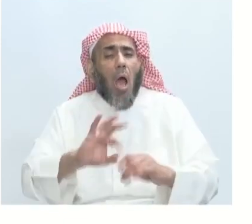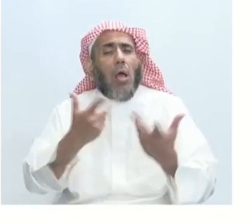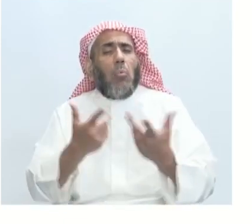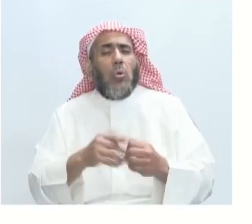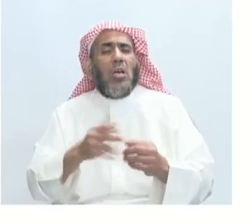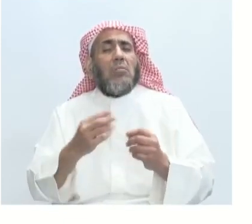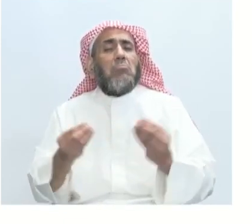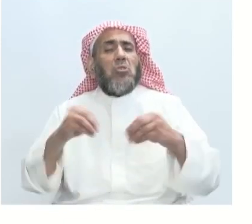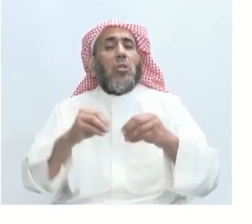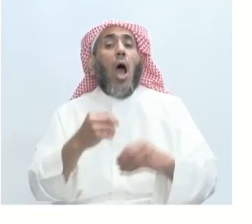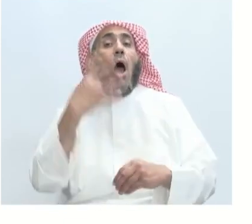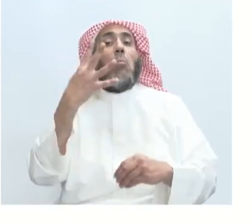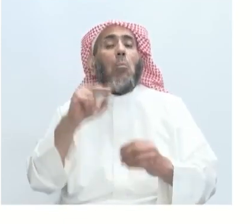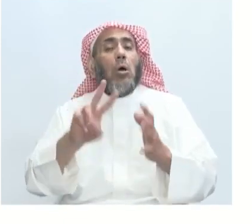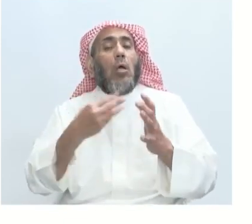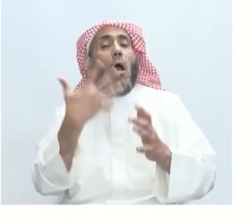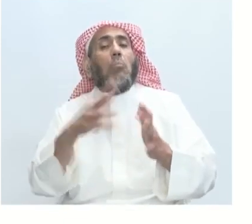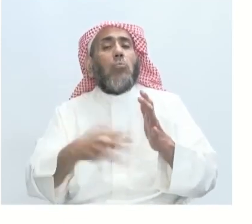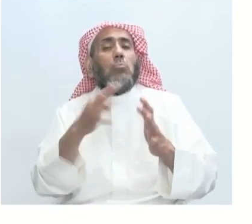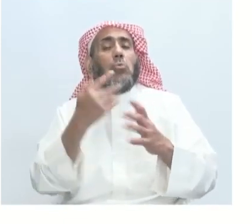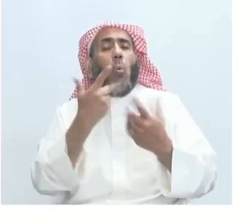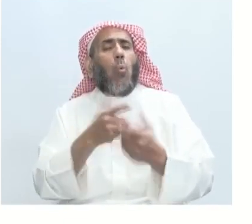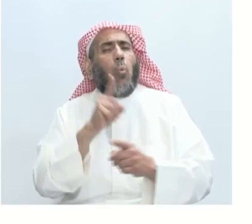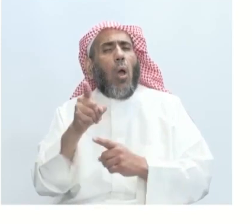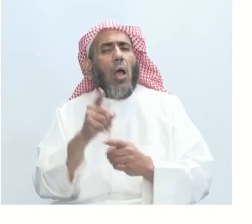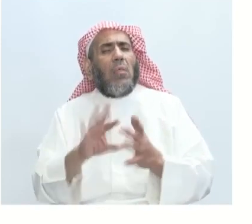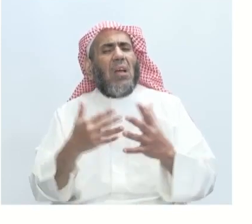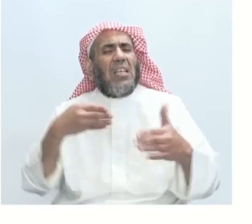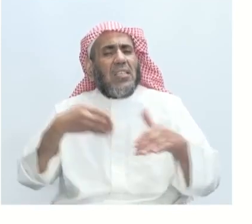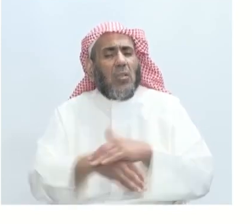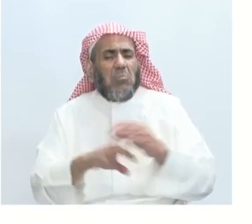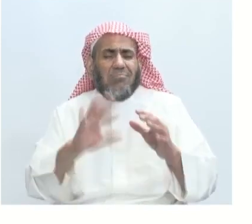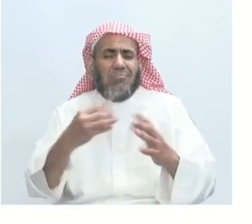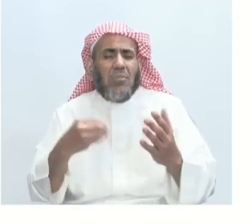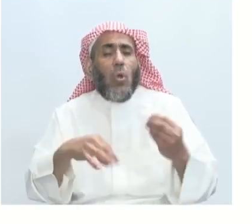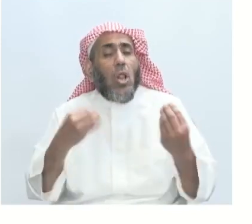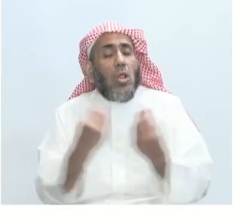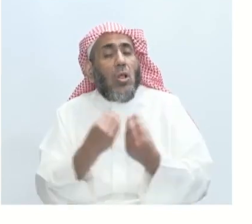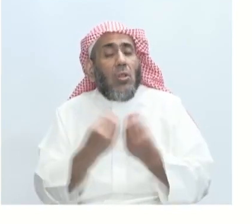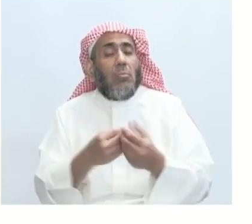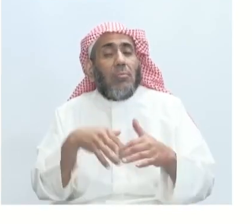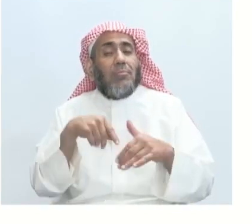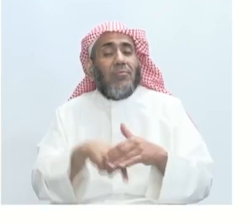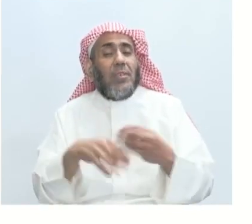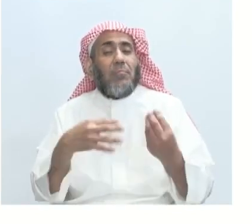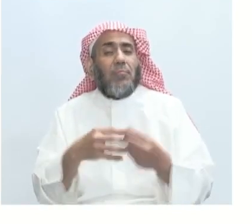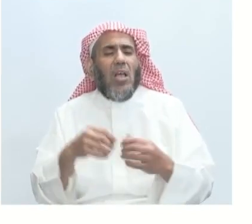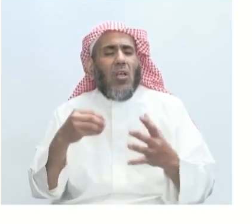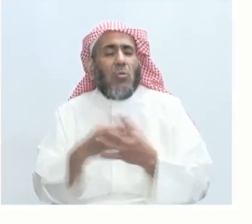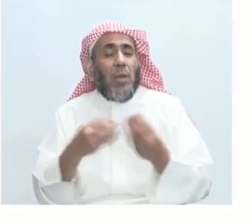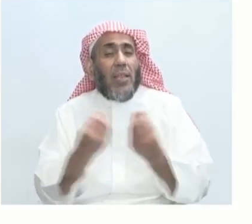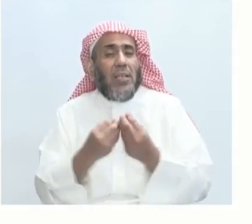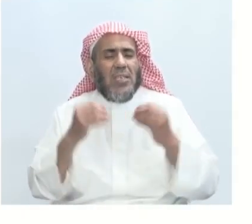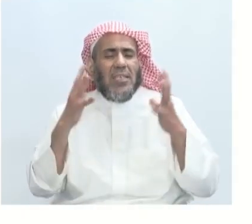مره قد تزيد الى اربع مرات خمس مرات ست مرات فهذه قد تدخل قد تدخل ابنائي وبنات الطلاب ضمن